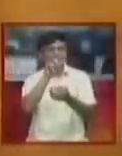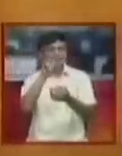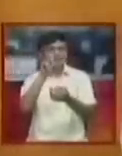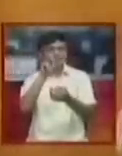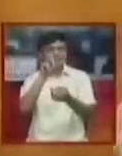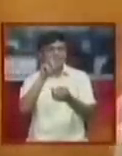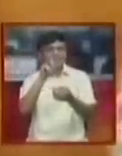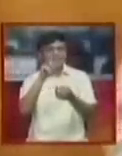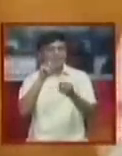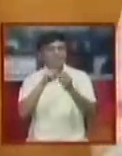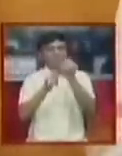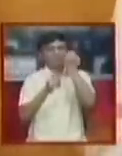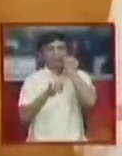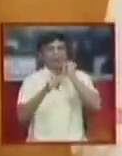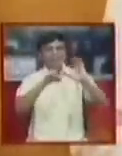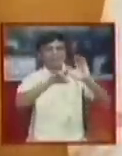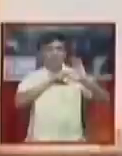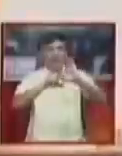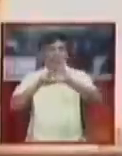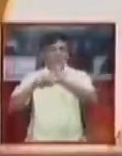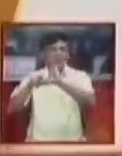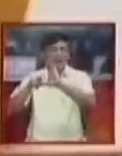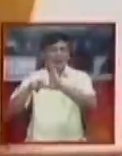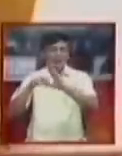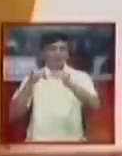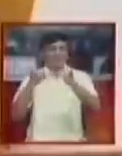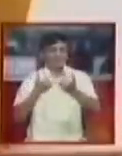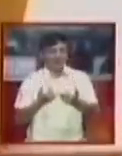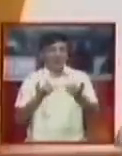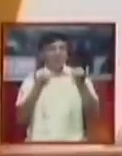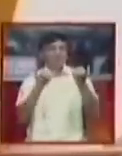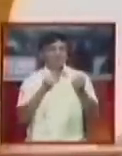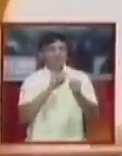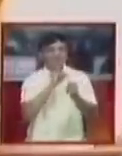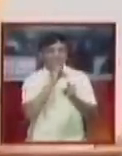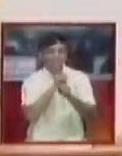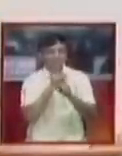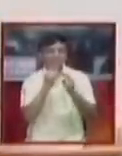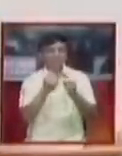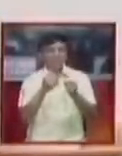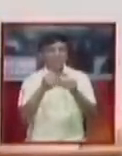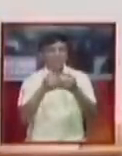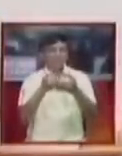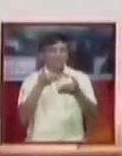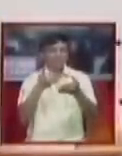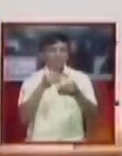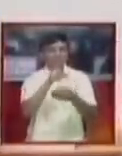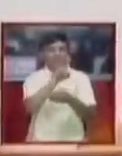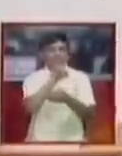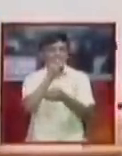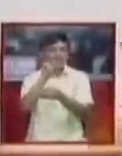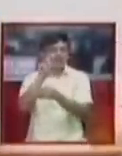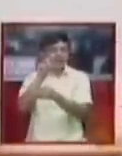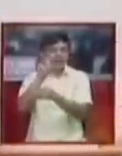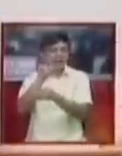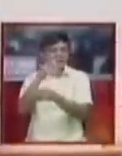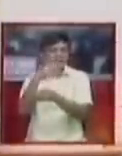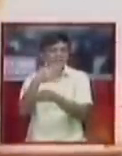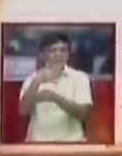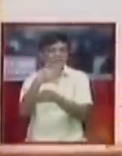2,573,212 na backlog sa upuan, tuluyan na rin nating matutugunan bago matapos ang 2012.